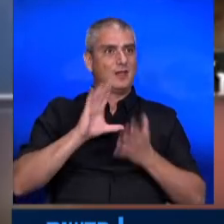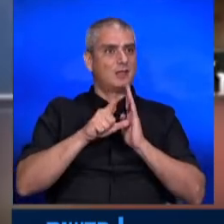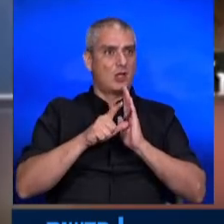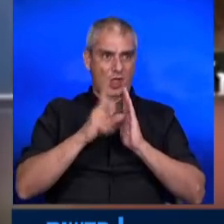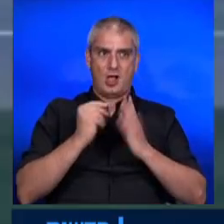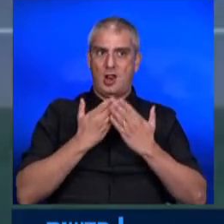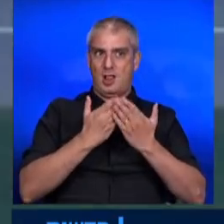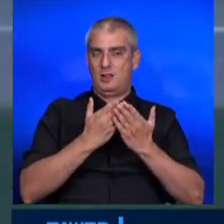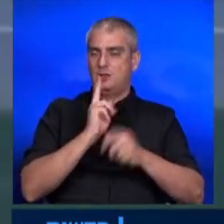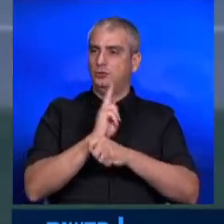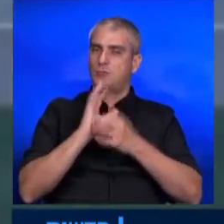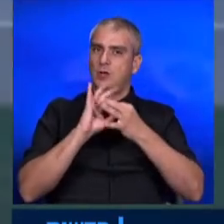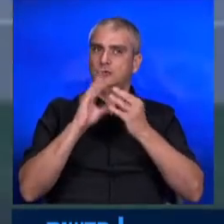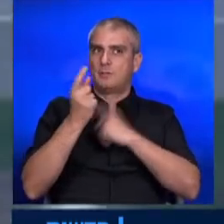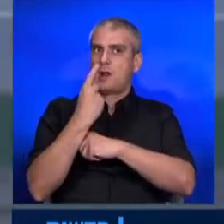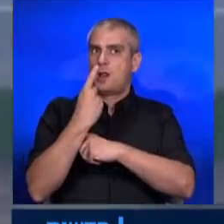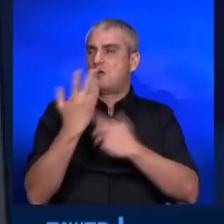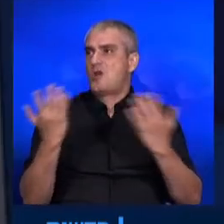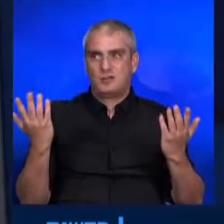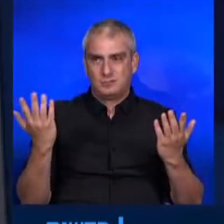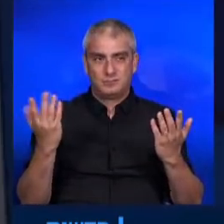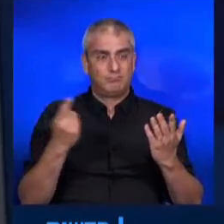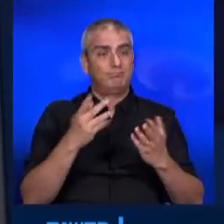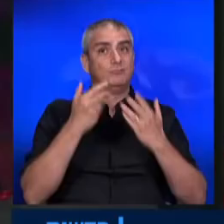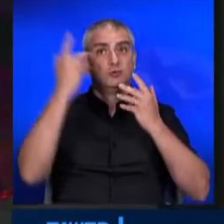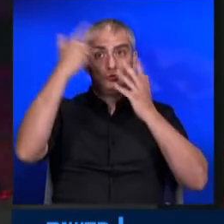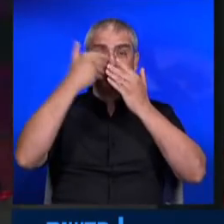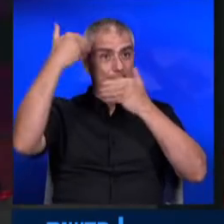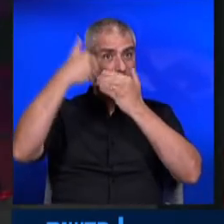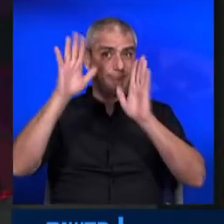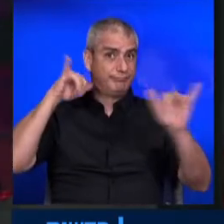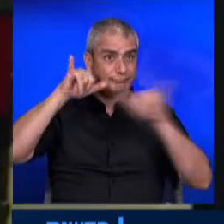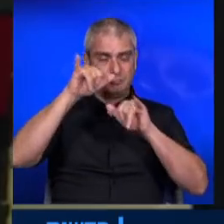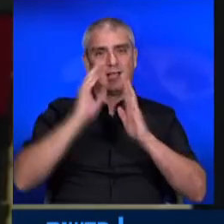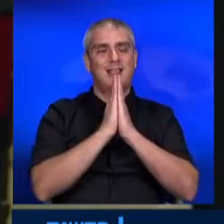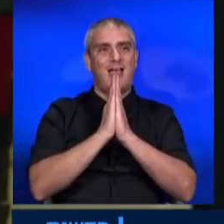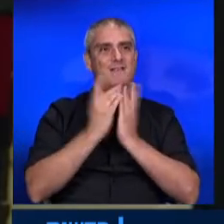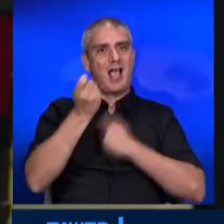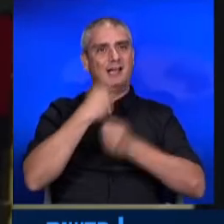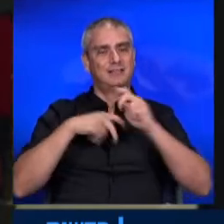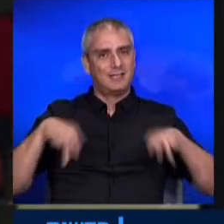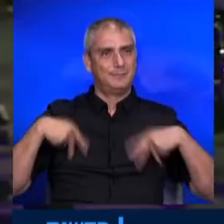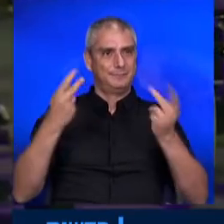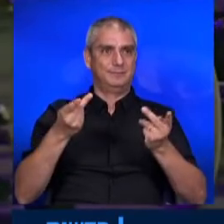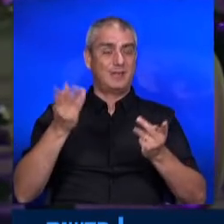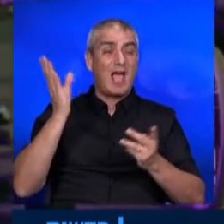permanente con el cliente. עם פתיחת השמיים במדינה חזרה התקווה שהעסקים יצליחו לחפות אפילו קצת